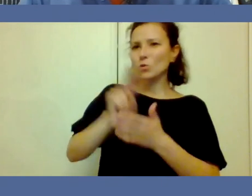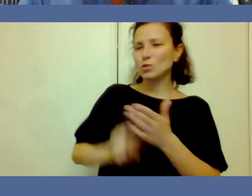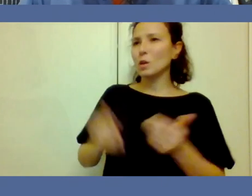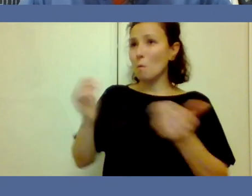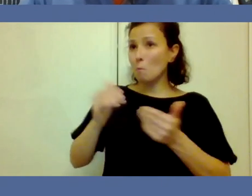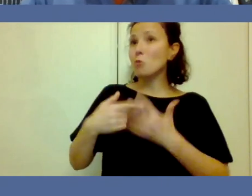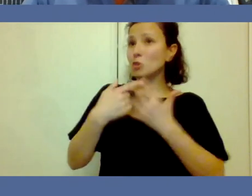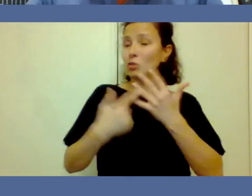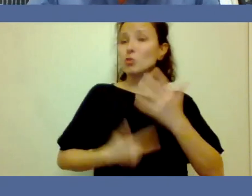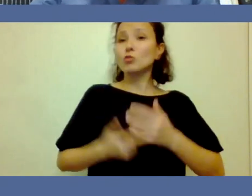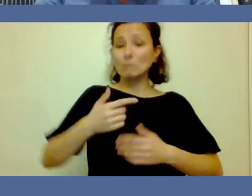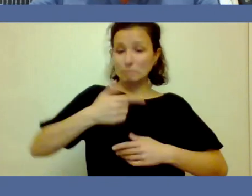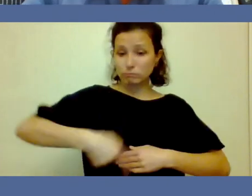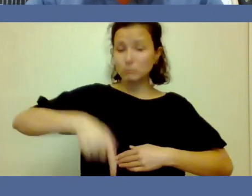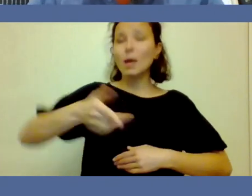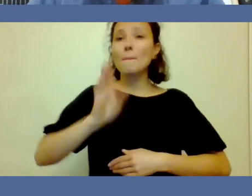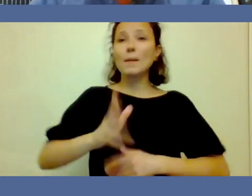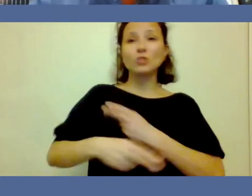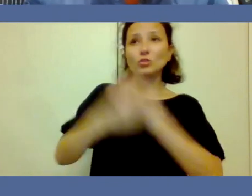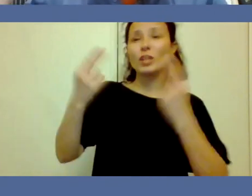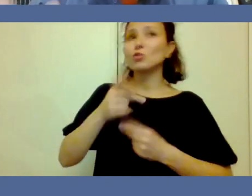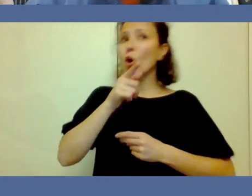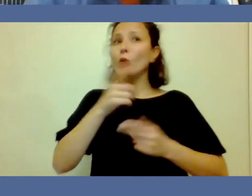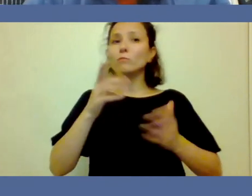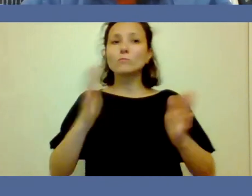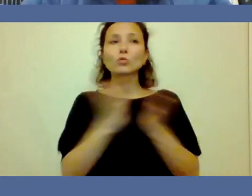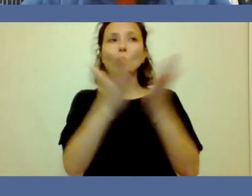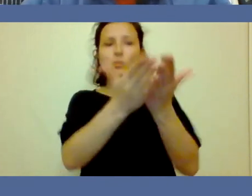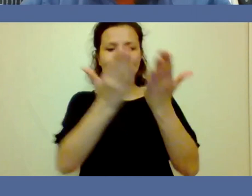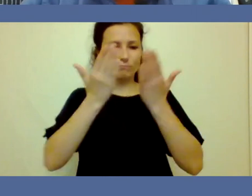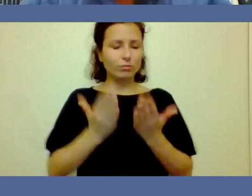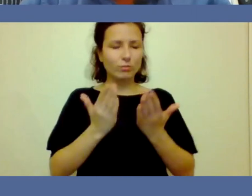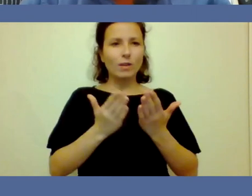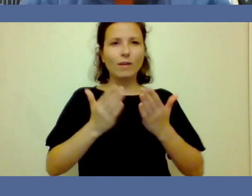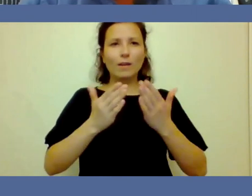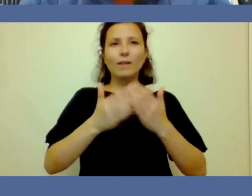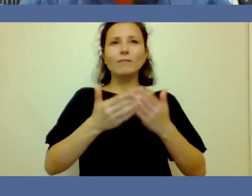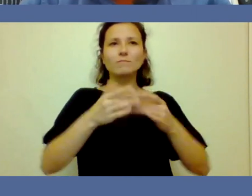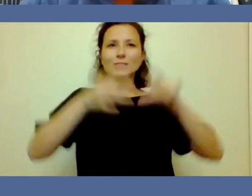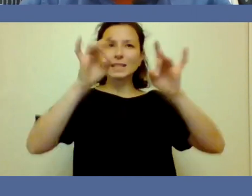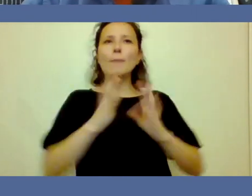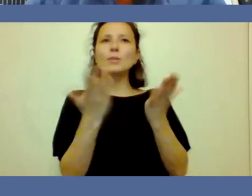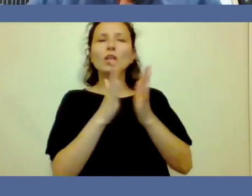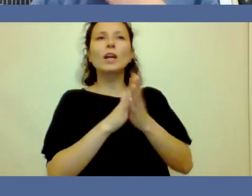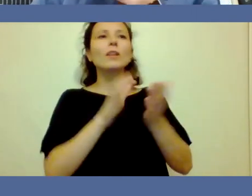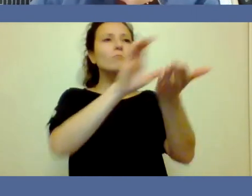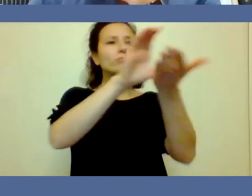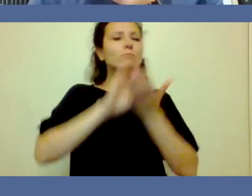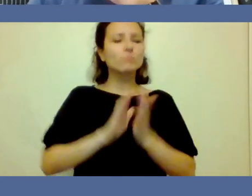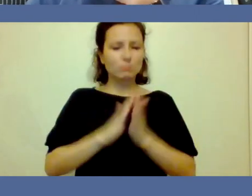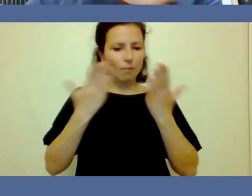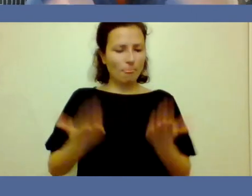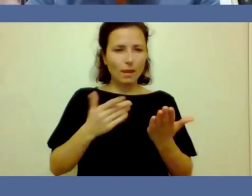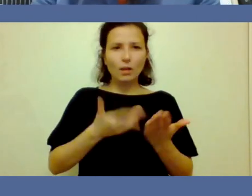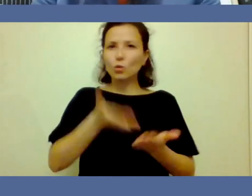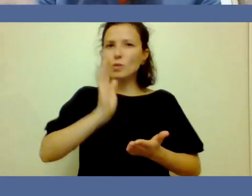pani go zupełnie zaskoczy i to, co dostanie do ręki, to, co weźmie z półki w księgarni, nie będzie powieścią kryminalną? Ale jest